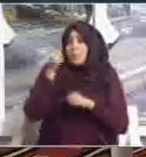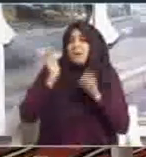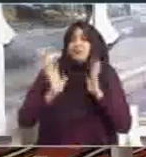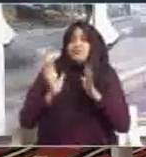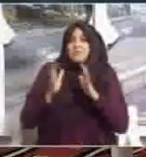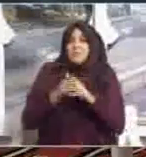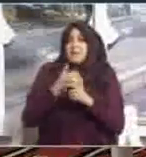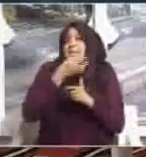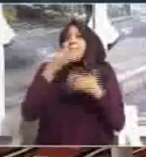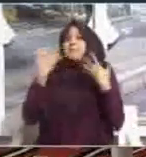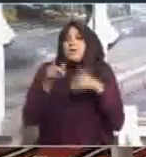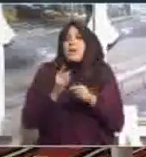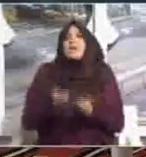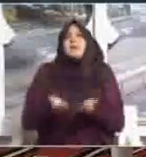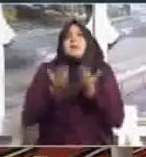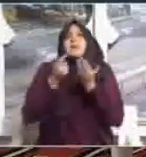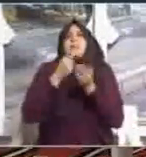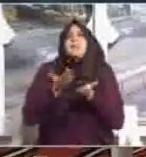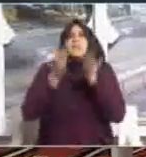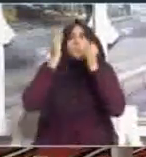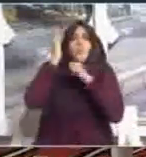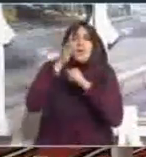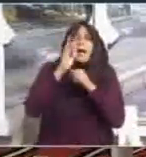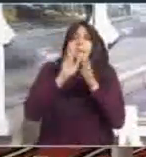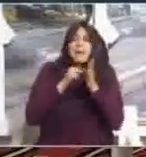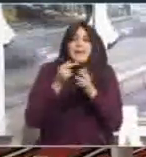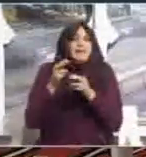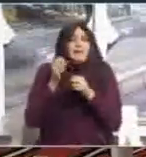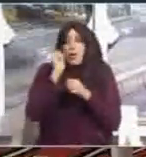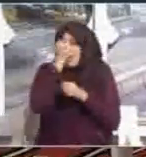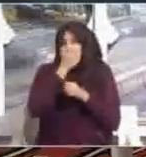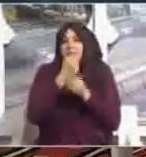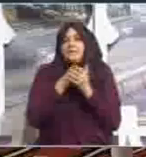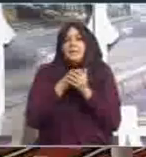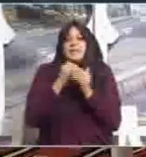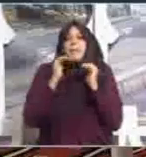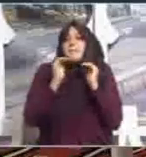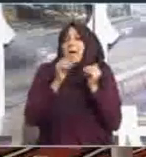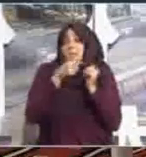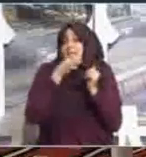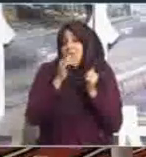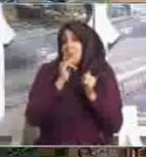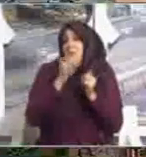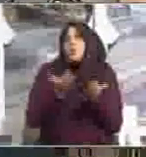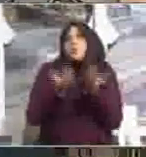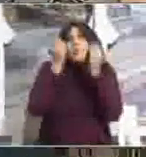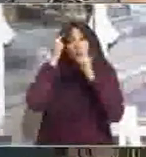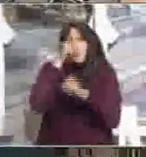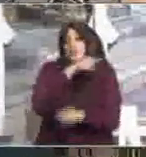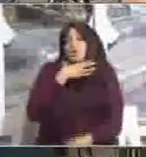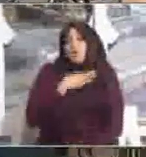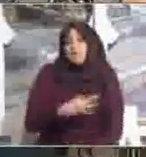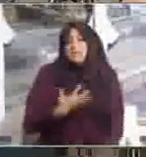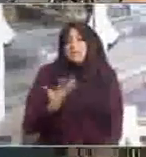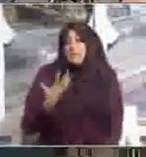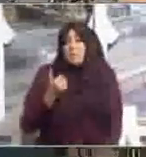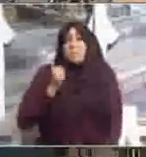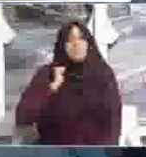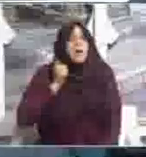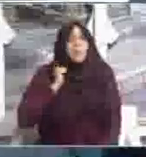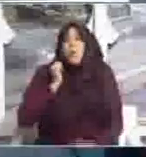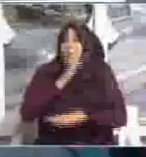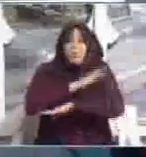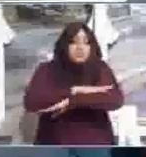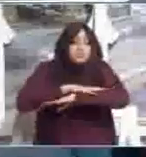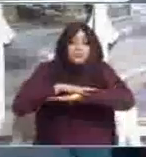تسمح وترجع تسمع وترجع تسمع وترجع ورغم حب تاعي قالت لكم ادعوا له باش ربي يهديه. ربي يهديه شوف شوف الحنانه تاع الام ربي يهديه. ما